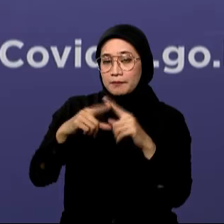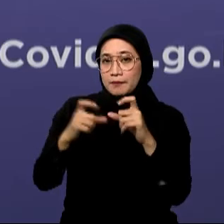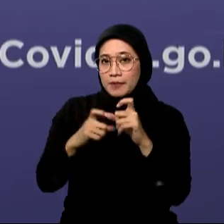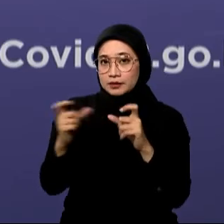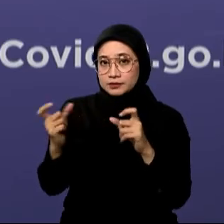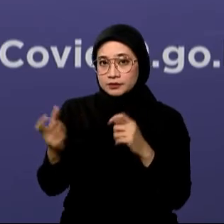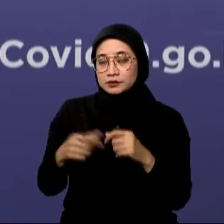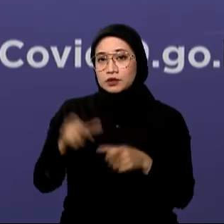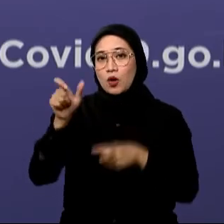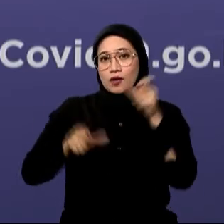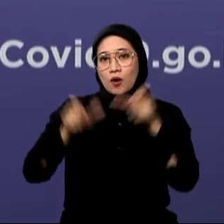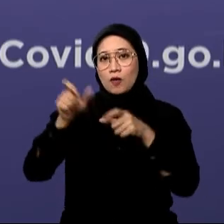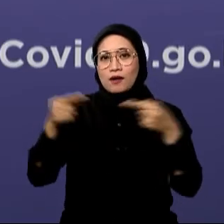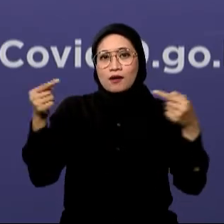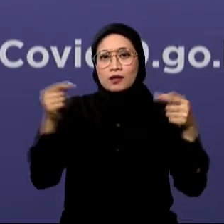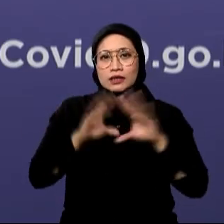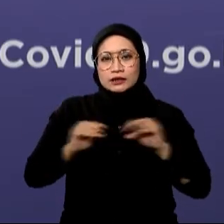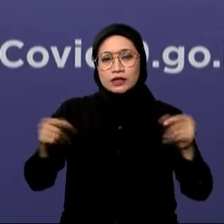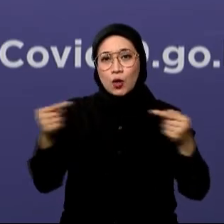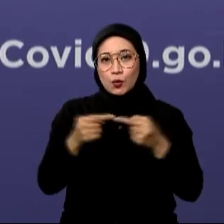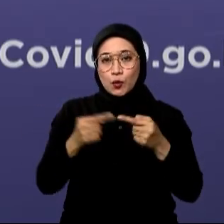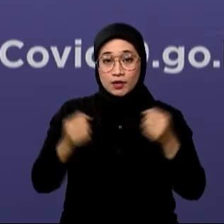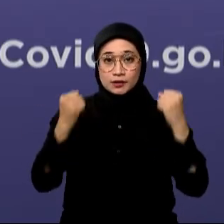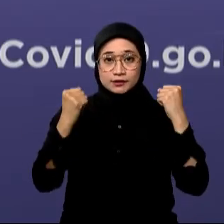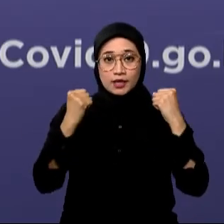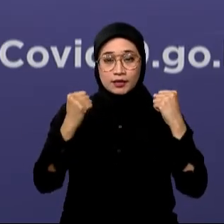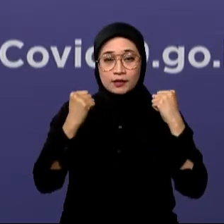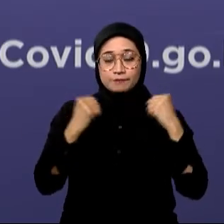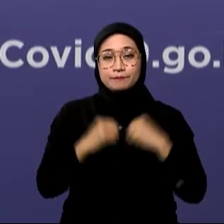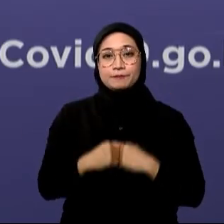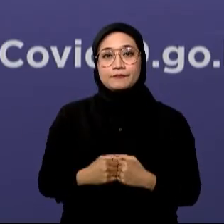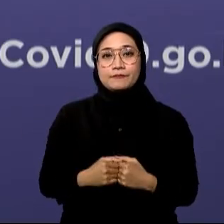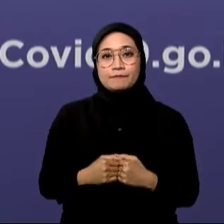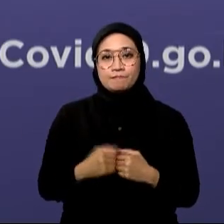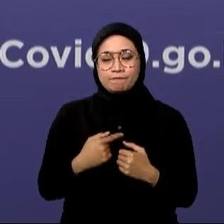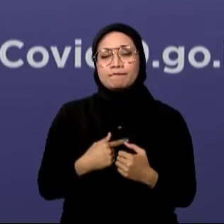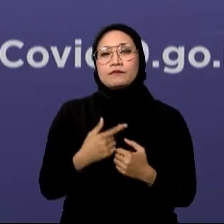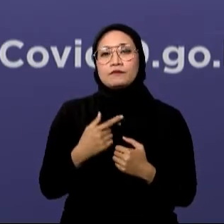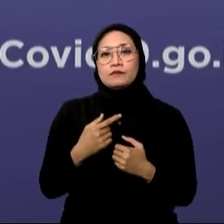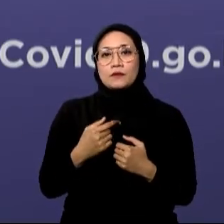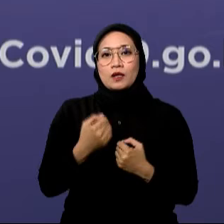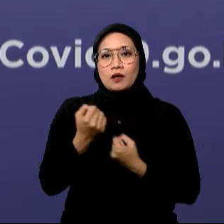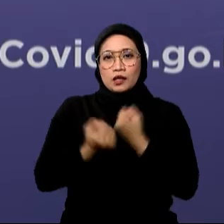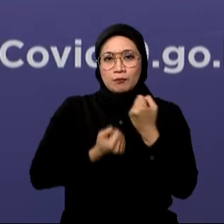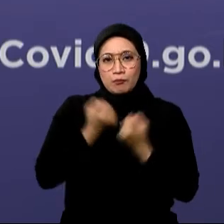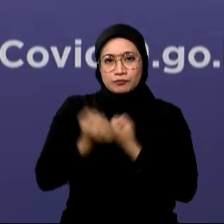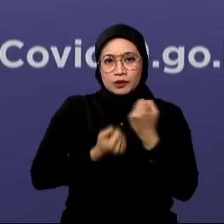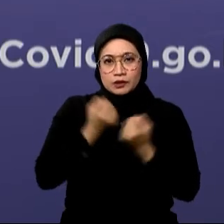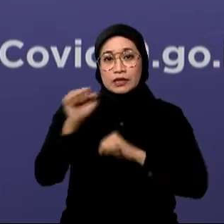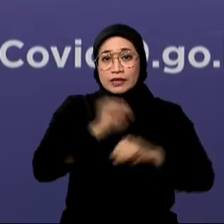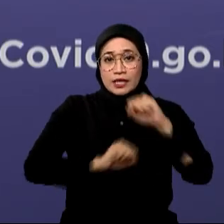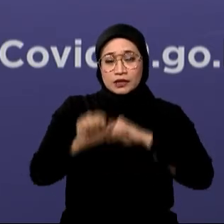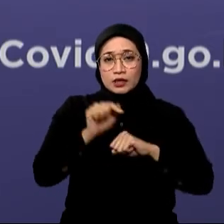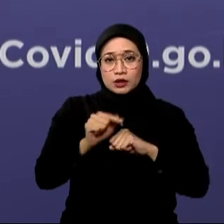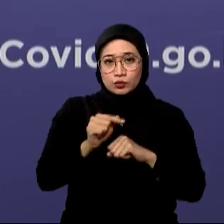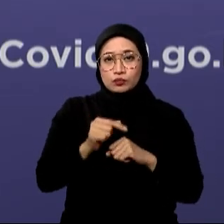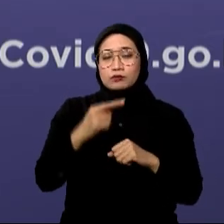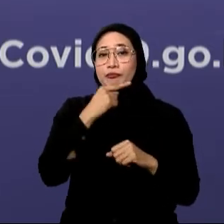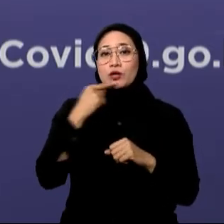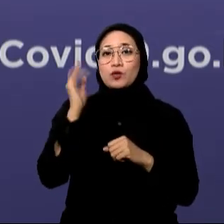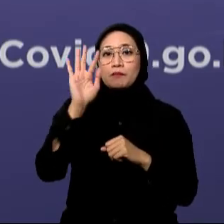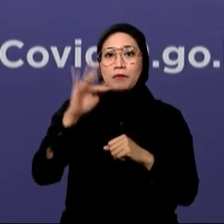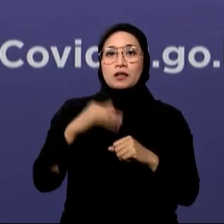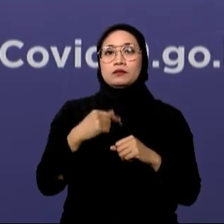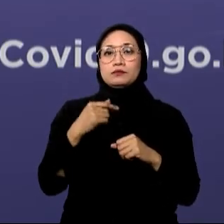dengan penyelenggaraan penanggulangan COVID-19 ini. Kami akan tetap melakukan sampai dengan minggu depan, sehingga diharapkan bahwa